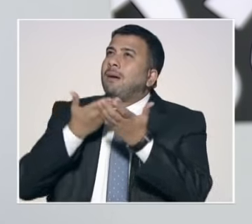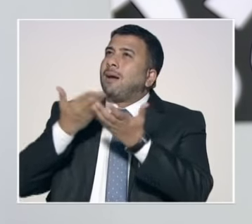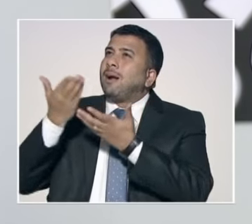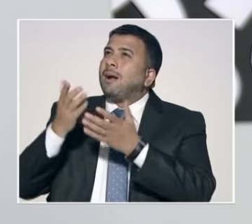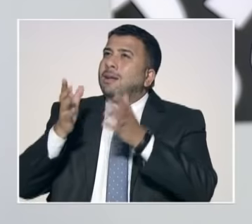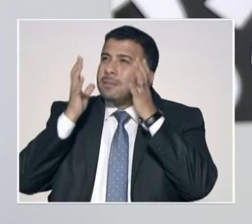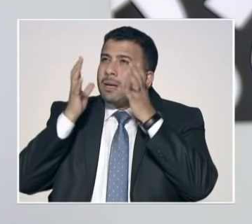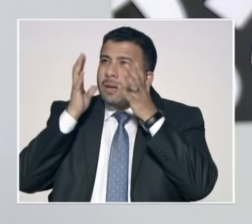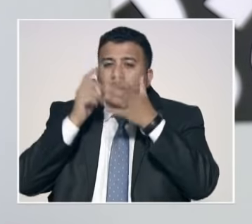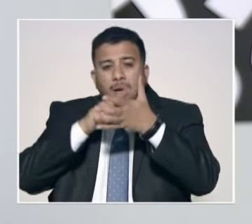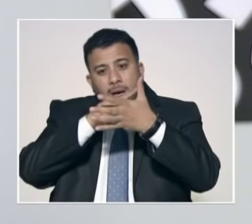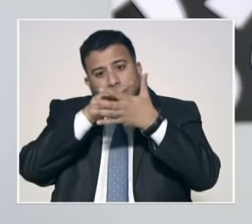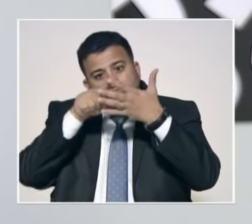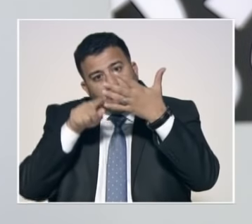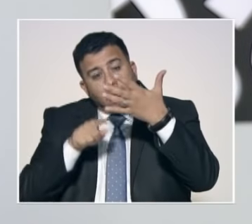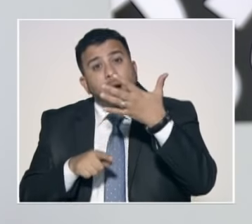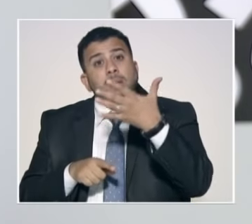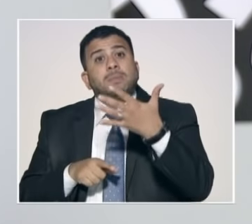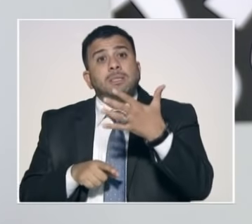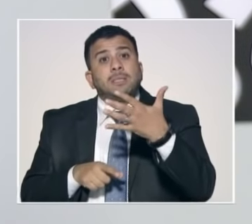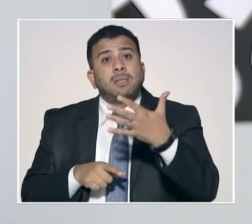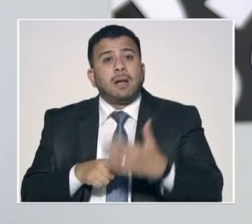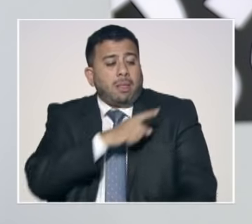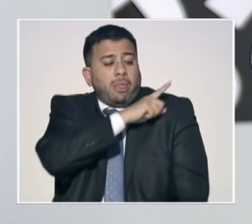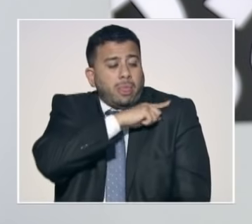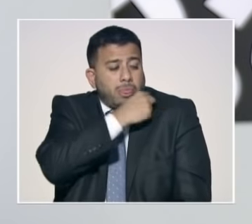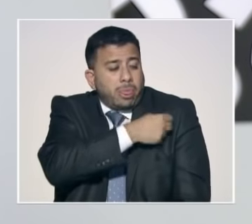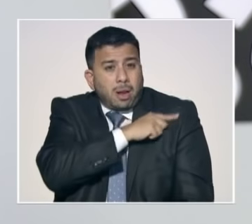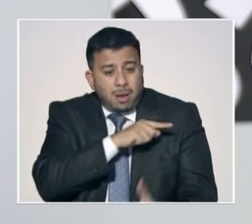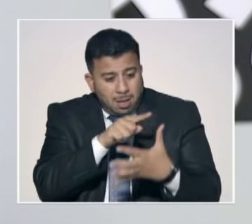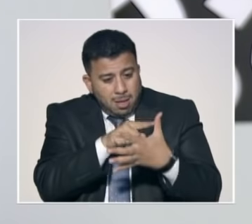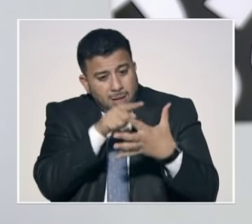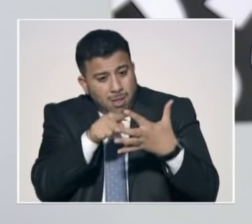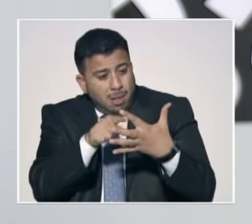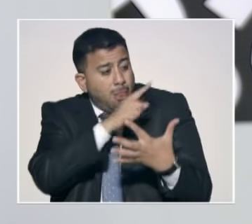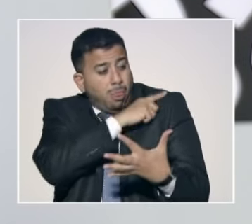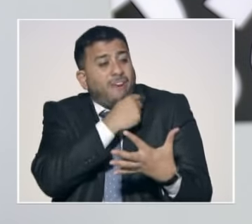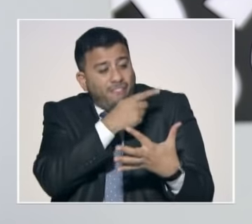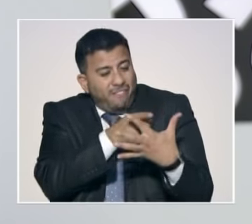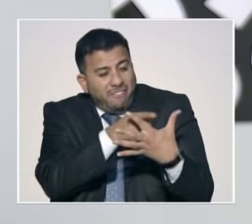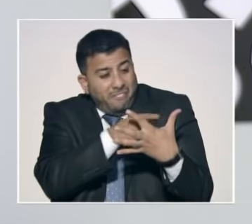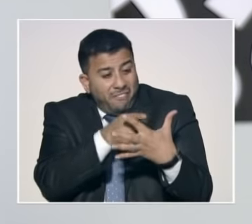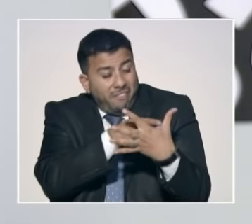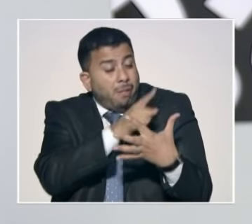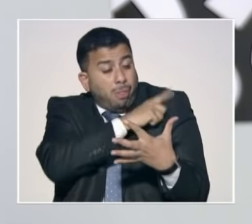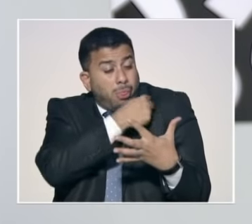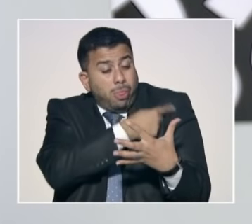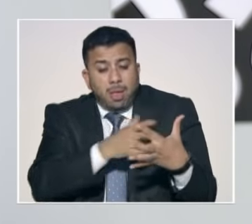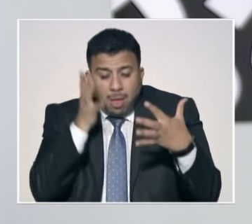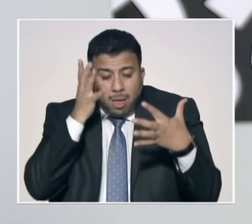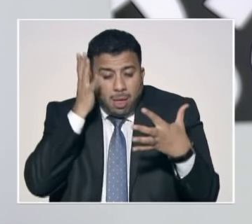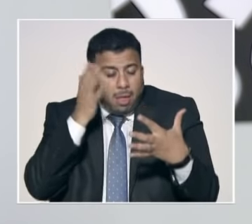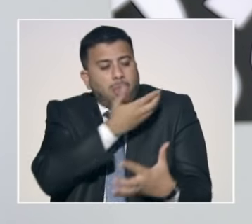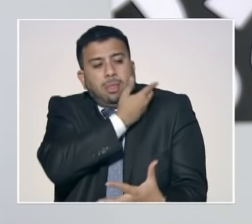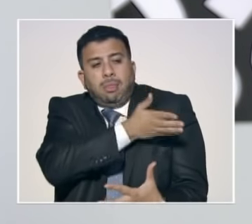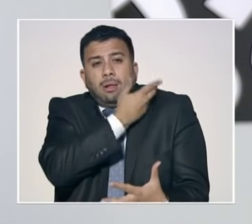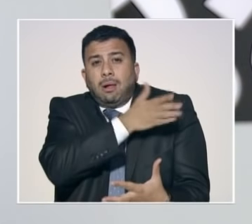وصلاة، فيها من الذنوب والمعاصي والآثام وفيها من الانكباب على